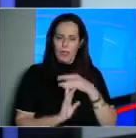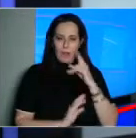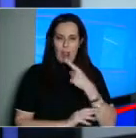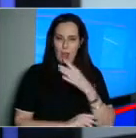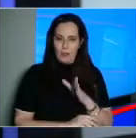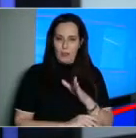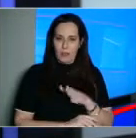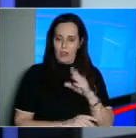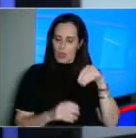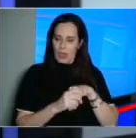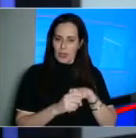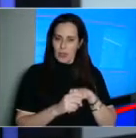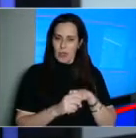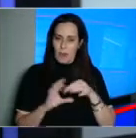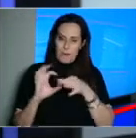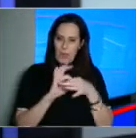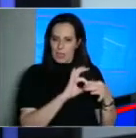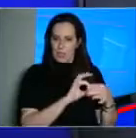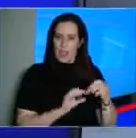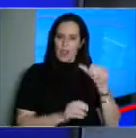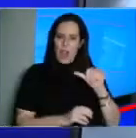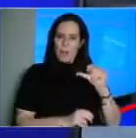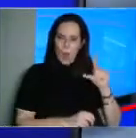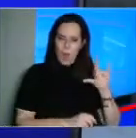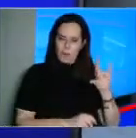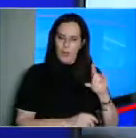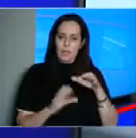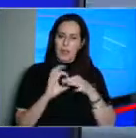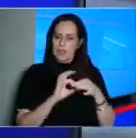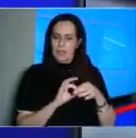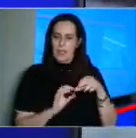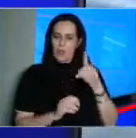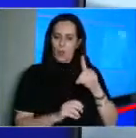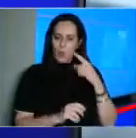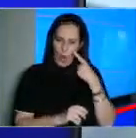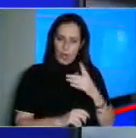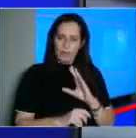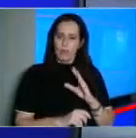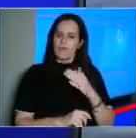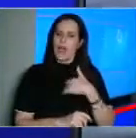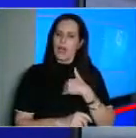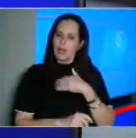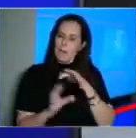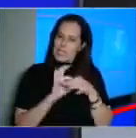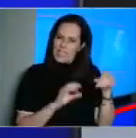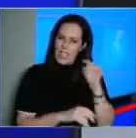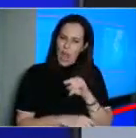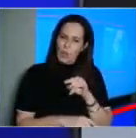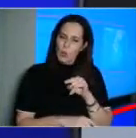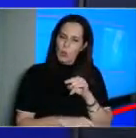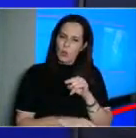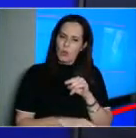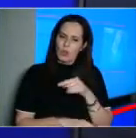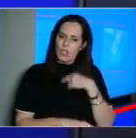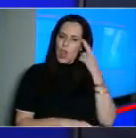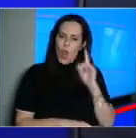להגיד שהשתתפתי אקטיבית בסדרה של אמנון, את הסדרה של דודו ראיתי וכו' וכו', ואני בסדרה הזאת,